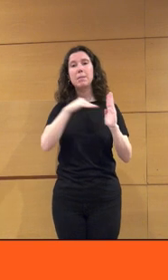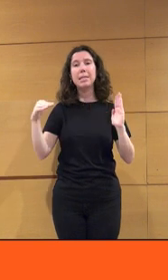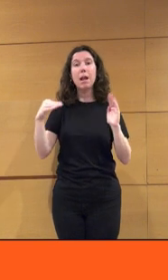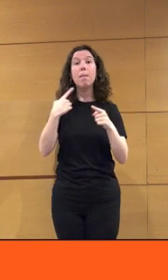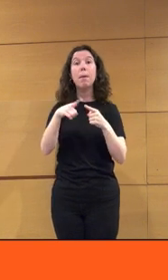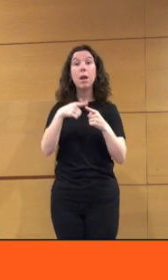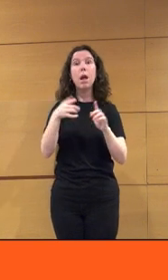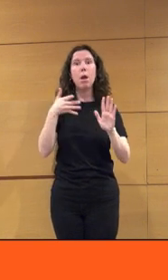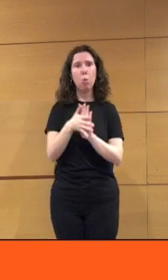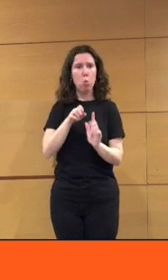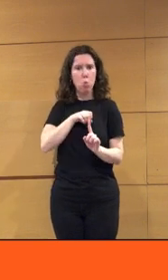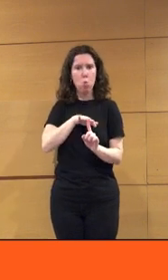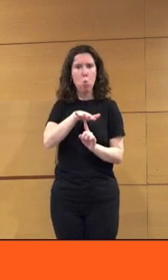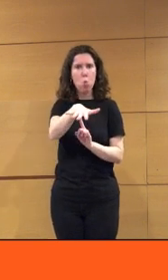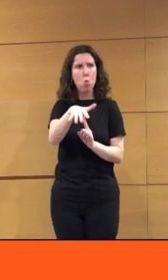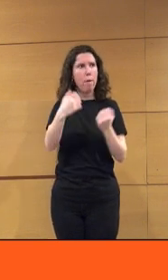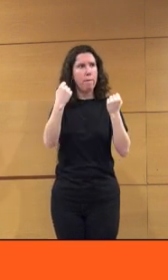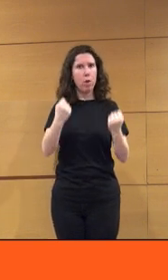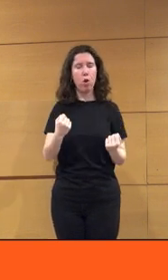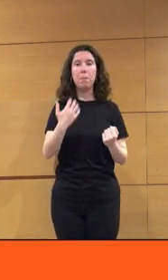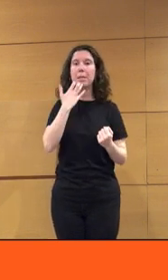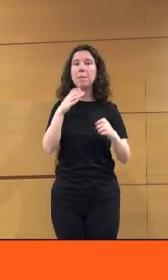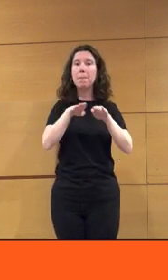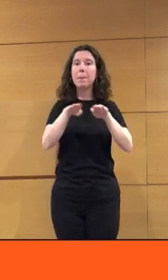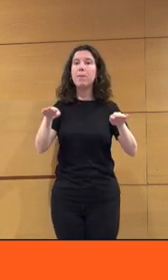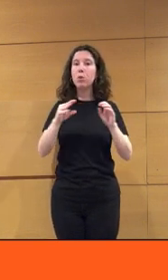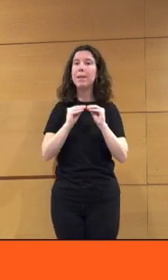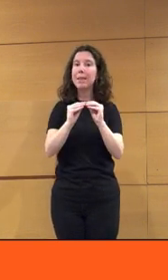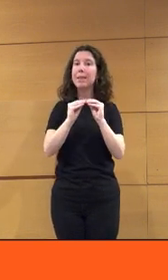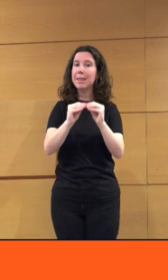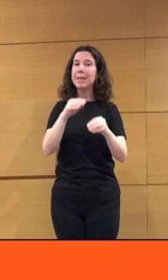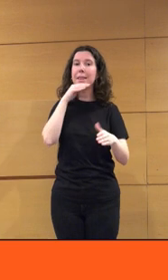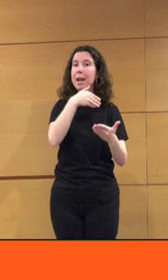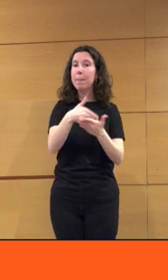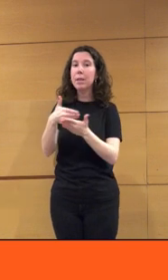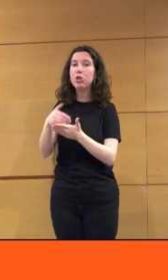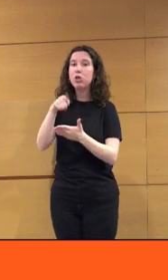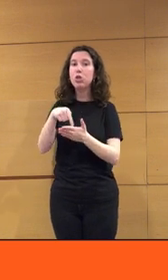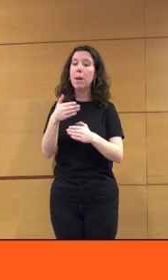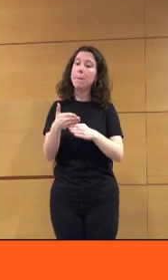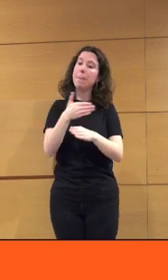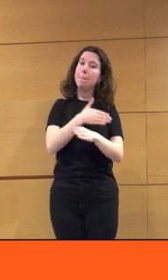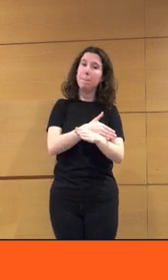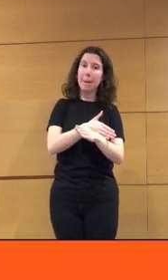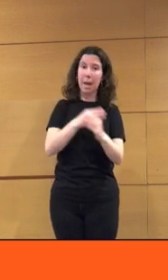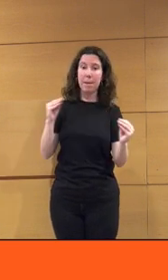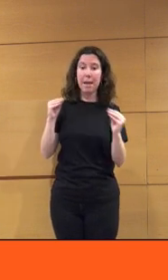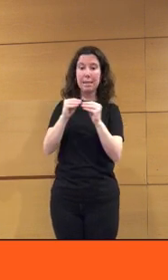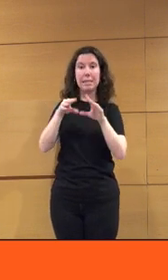molt, molt gran. Plataformes de tramitació, però també en les de cita prèvia, en les de